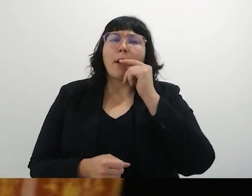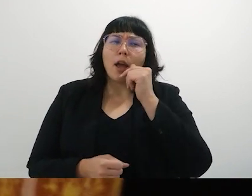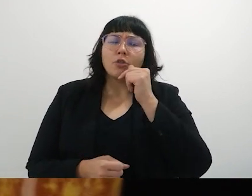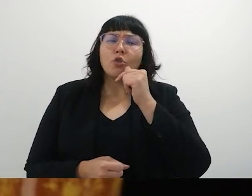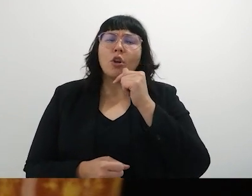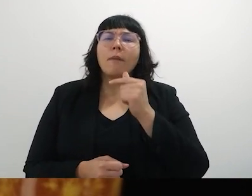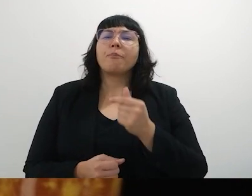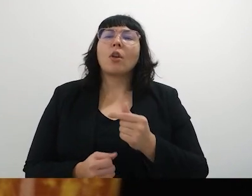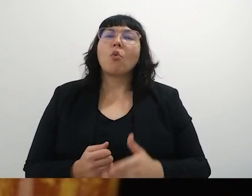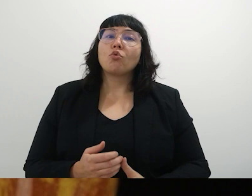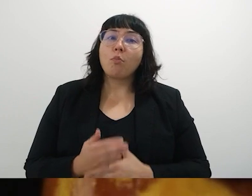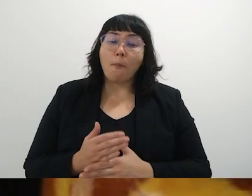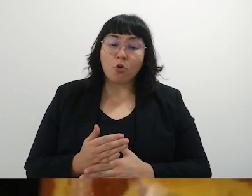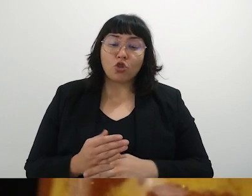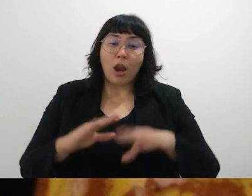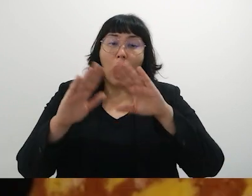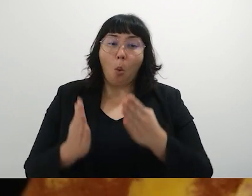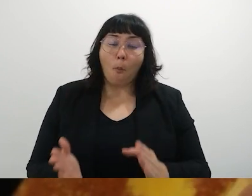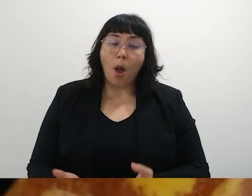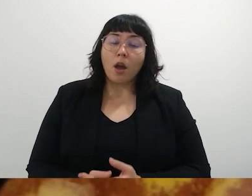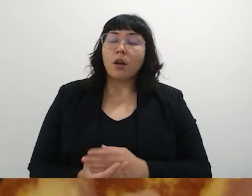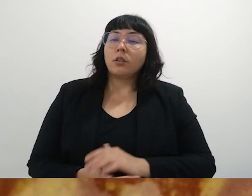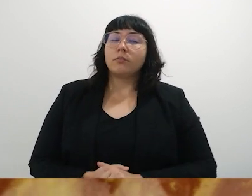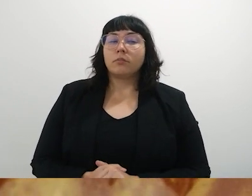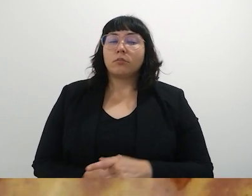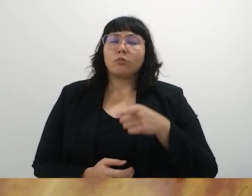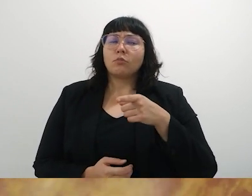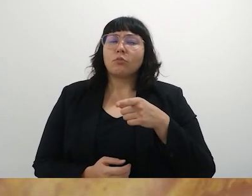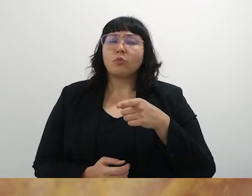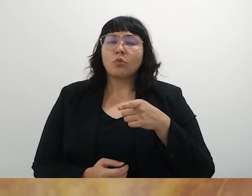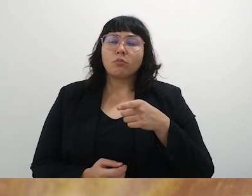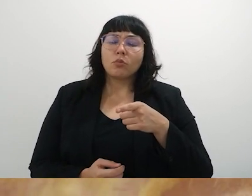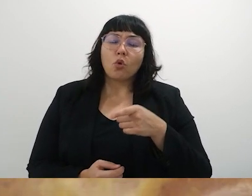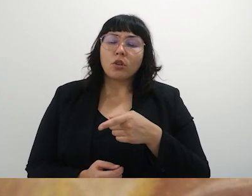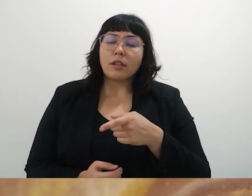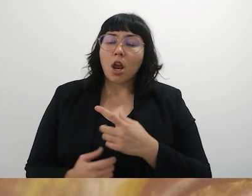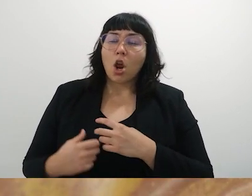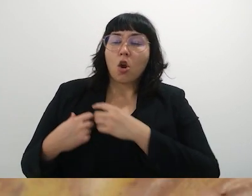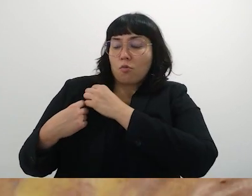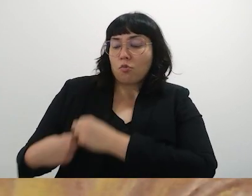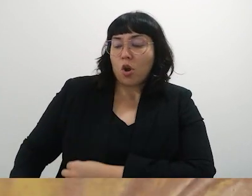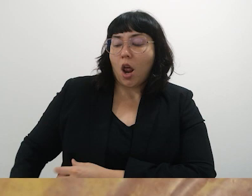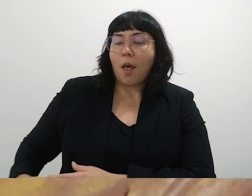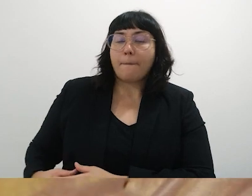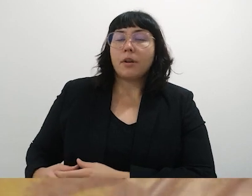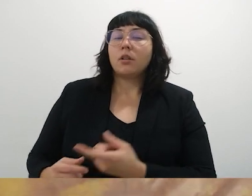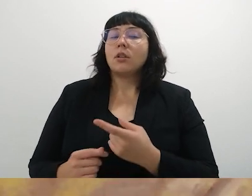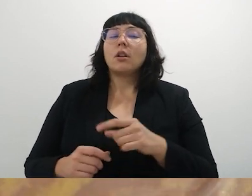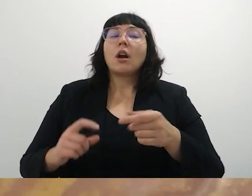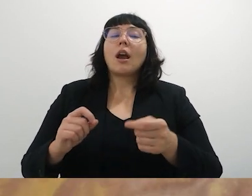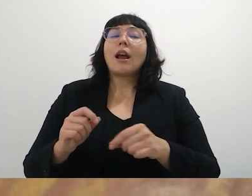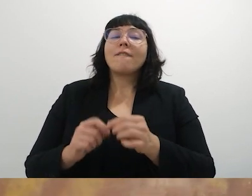svakodnevnoj upotrebi. Nosio se privezan kanapom za kožni pojas ili preko ramena. Nekada su pljoske pravljene